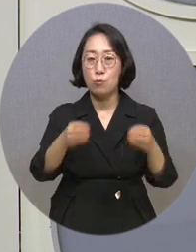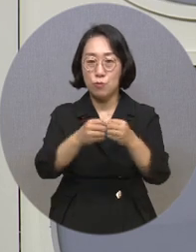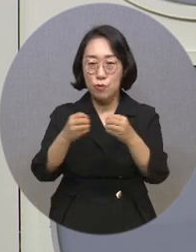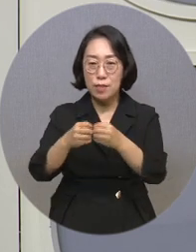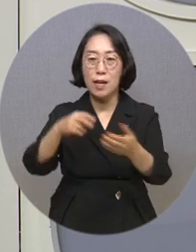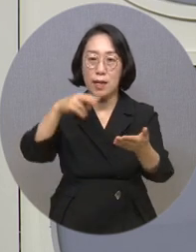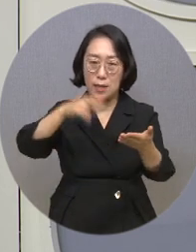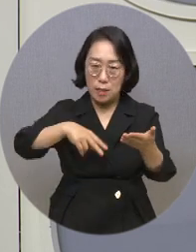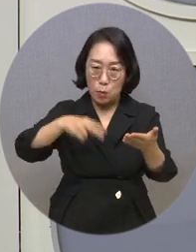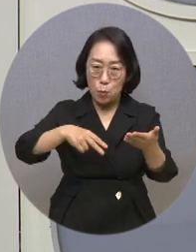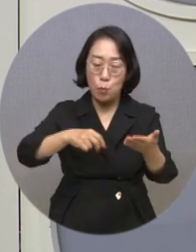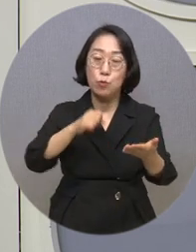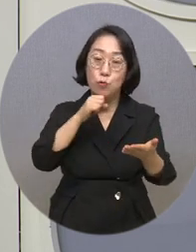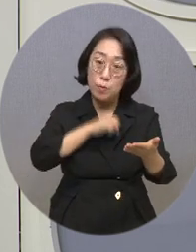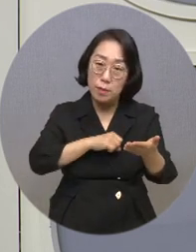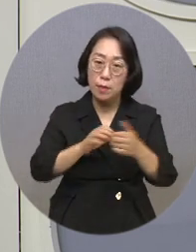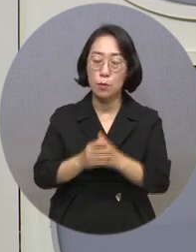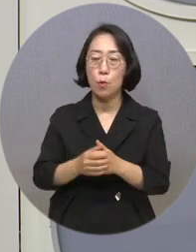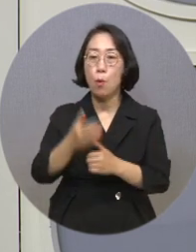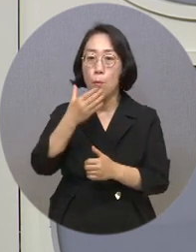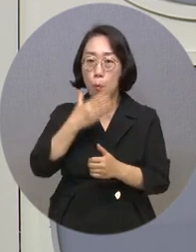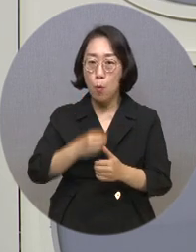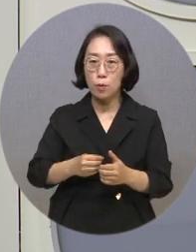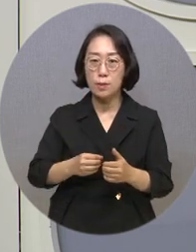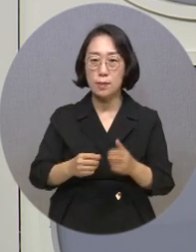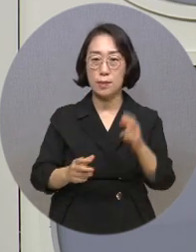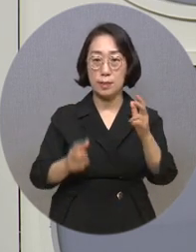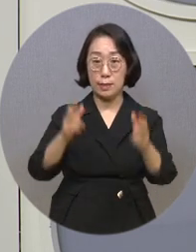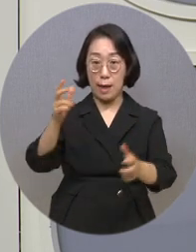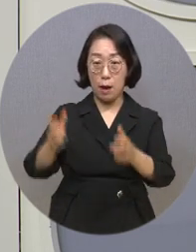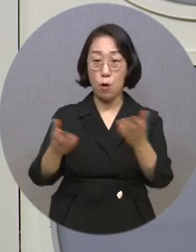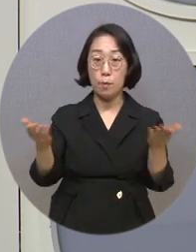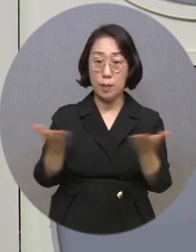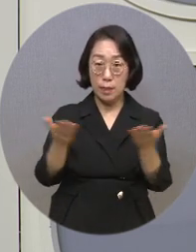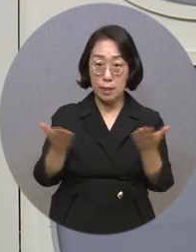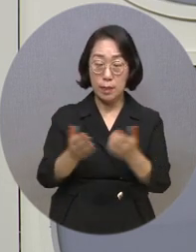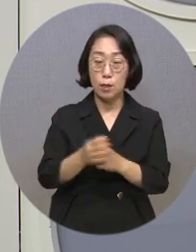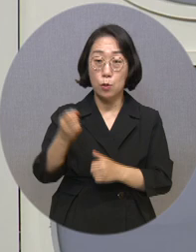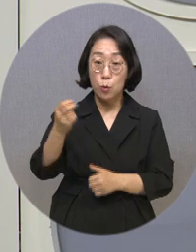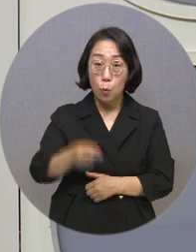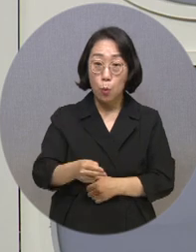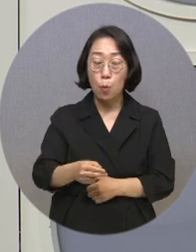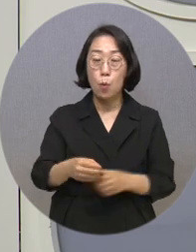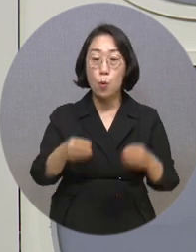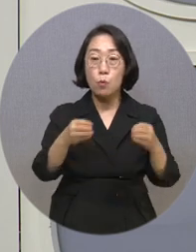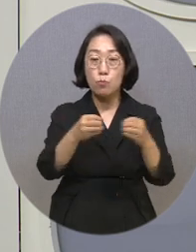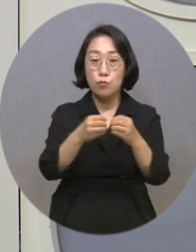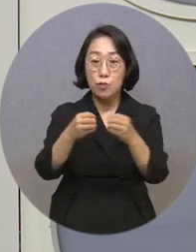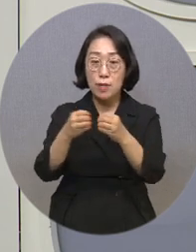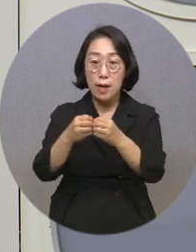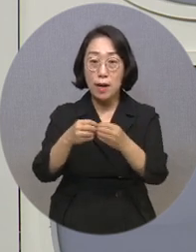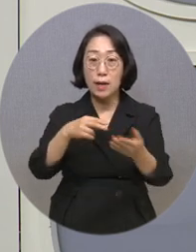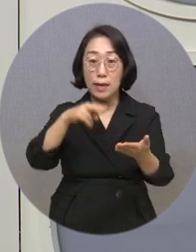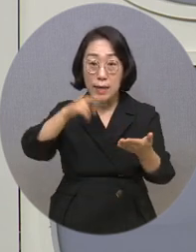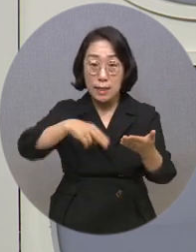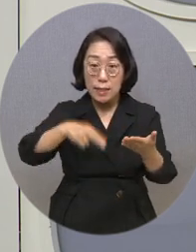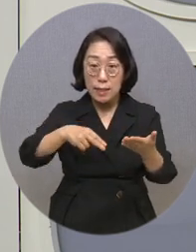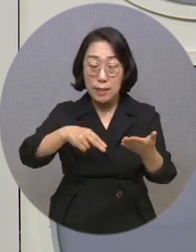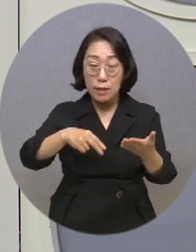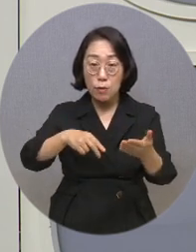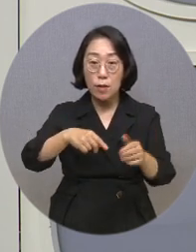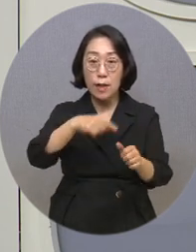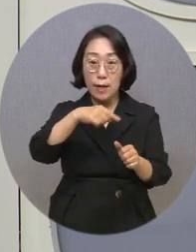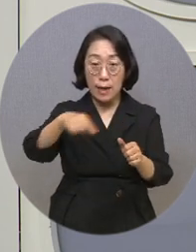취미 생활을 하면서 이제 대전에서 시낭송가를 가리키는 그런 대전 신앙성가 협회라는 걸